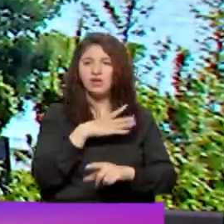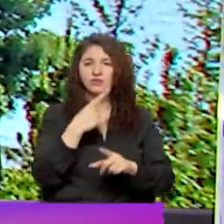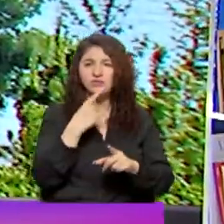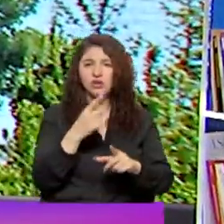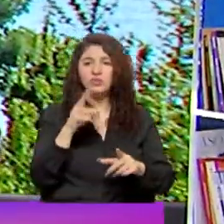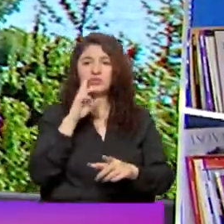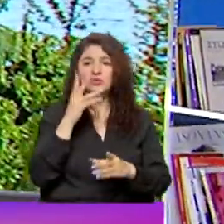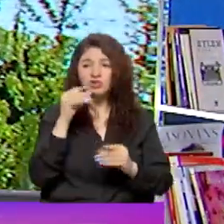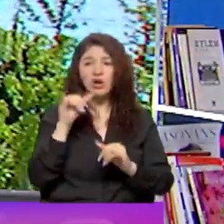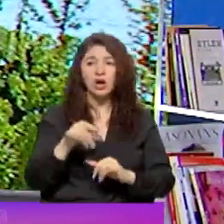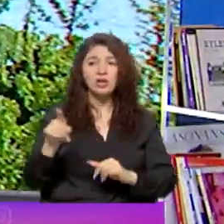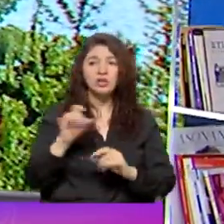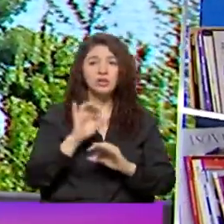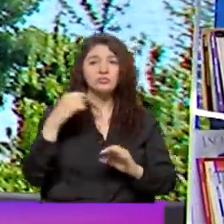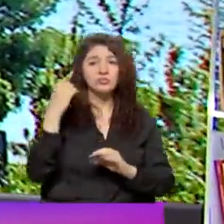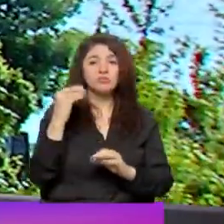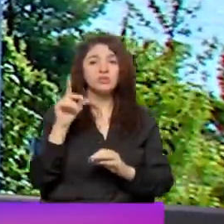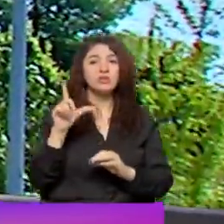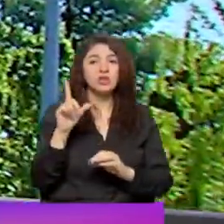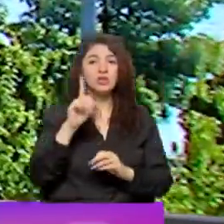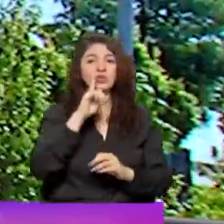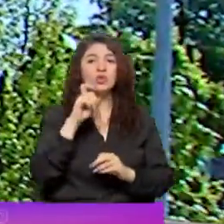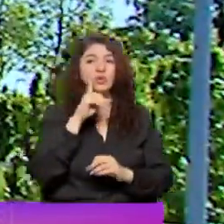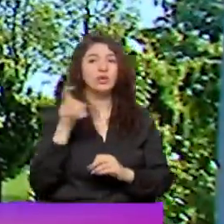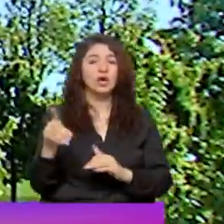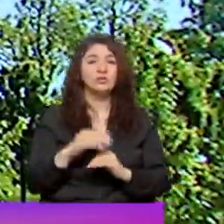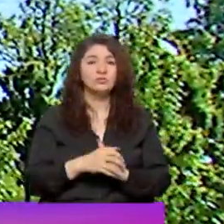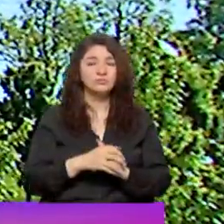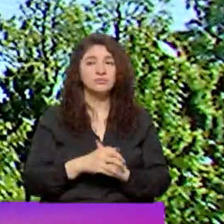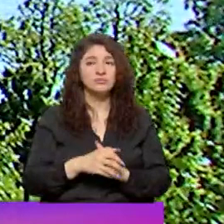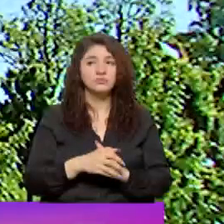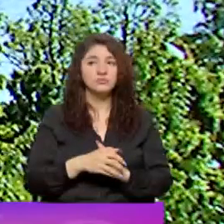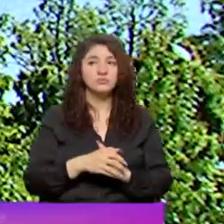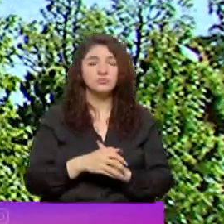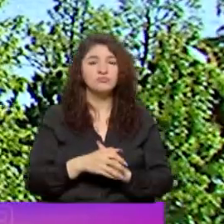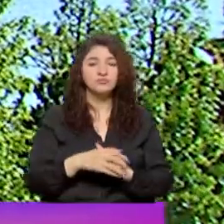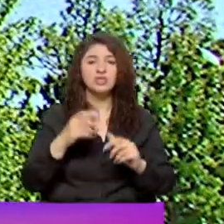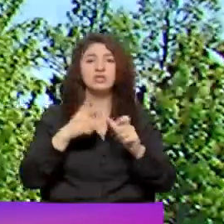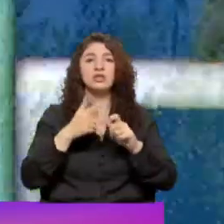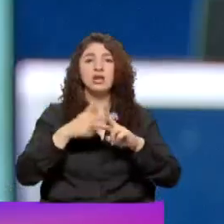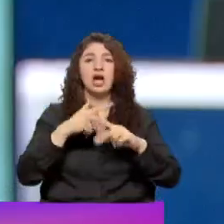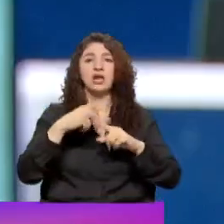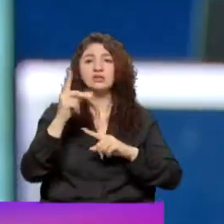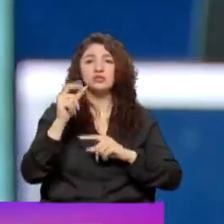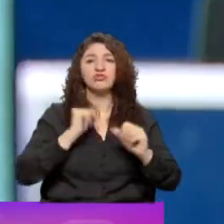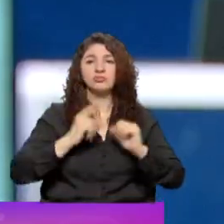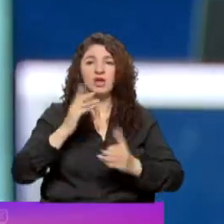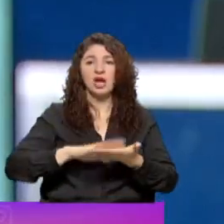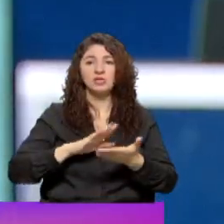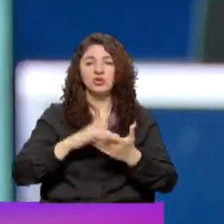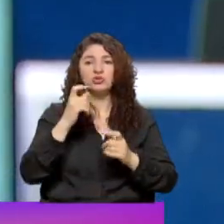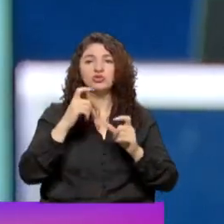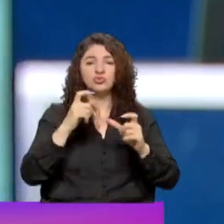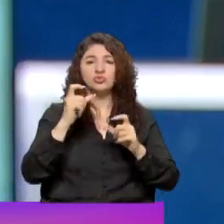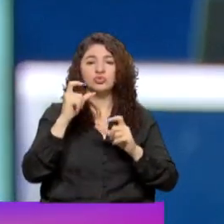son derece haklı yerde düşünmesi gereken sorular bu Gazi Üniversitesi'nden bir arkadaşımın